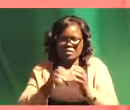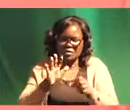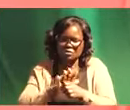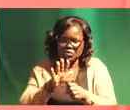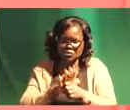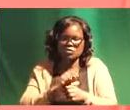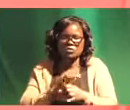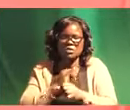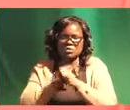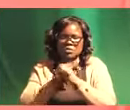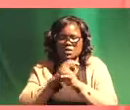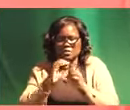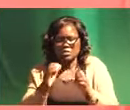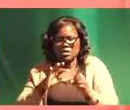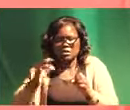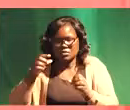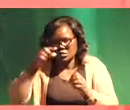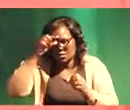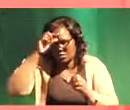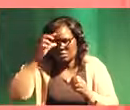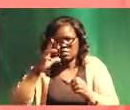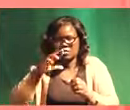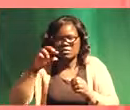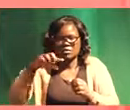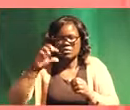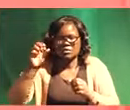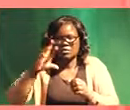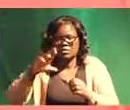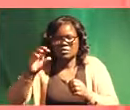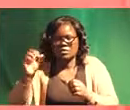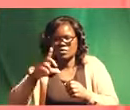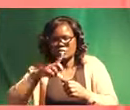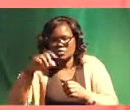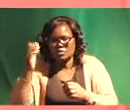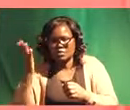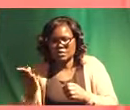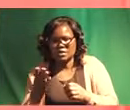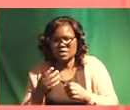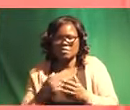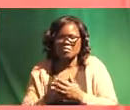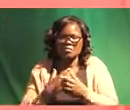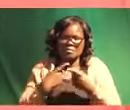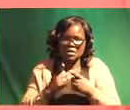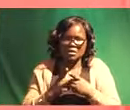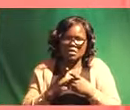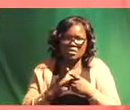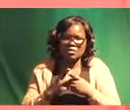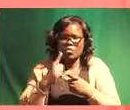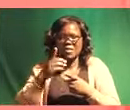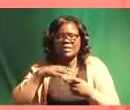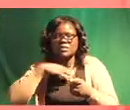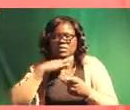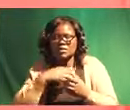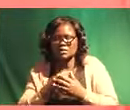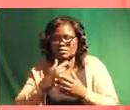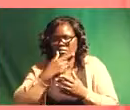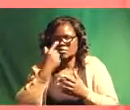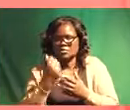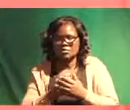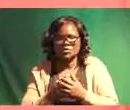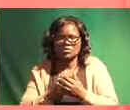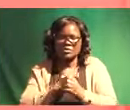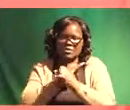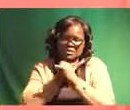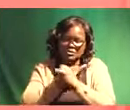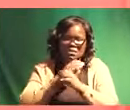insecurity. Kama county government, tuna rangers, tukapeleka huko. Na unfortunately, tumepoteza mmoja kwa sababu ya